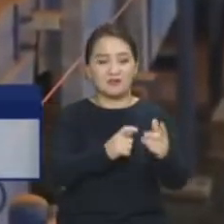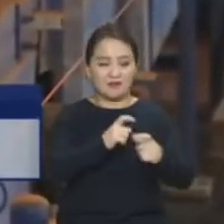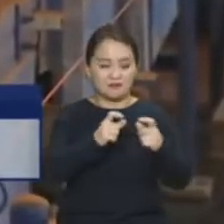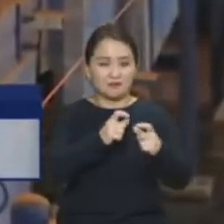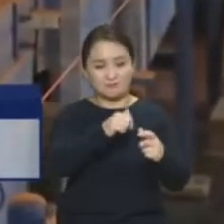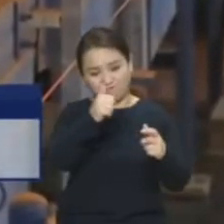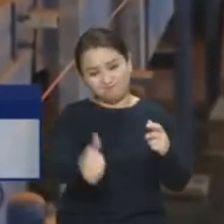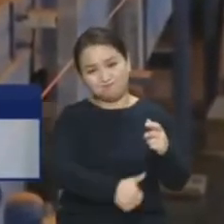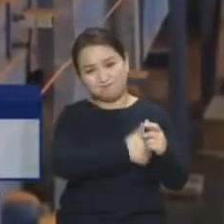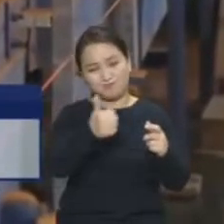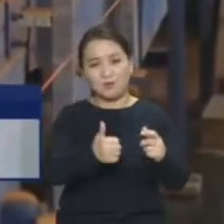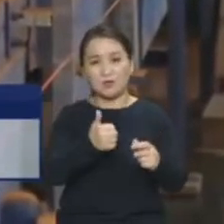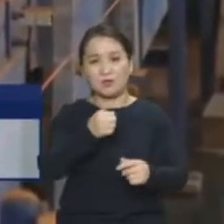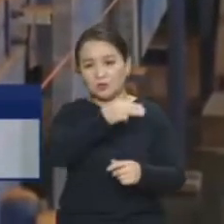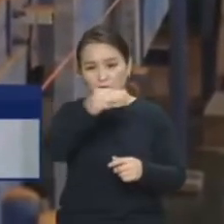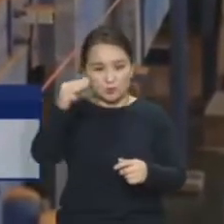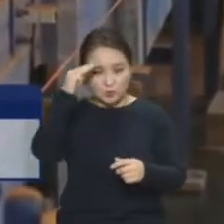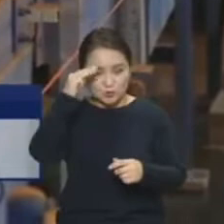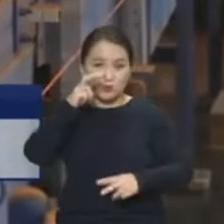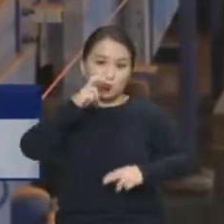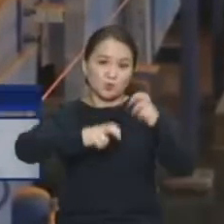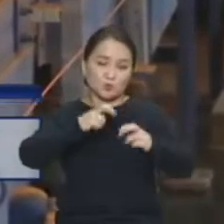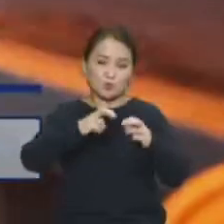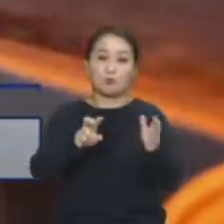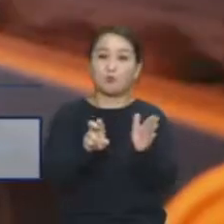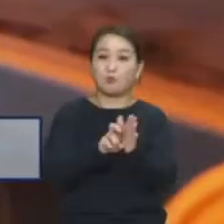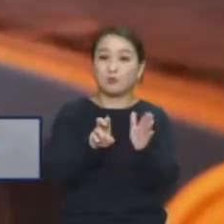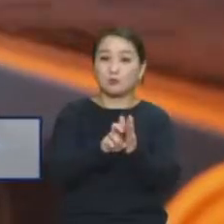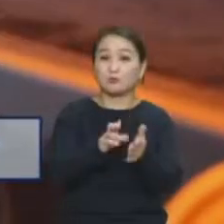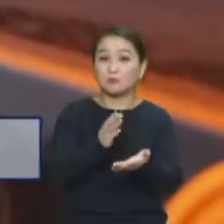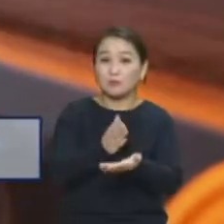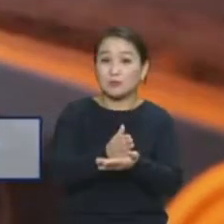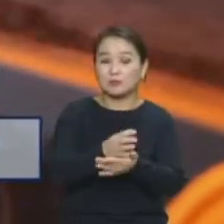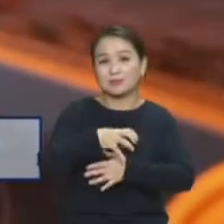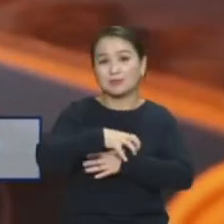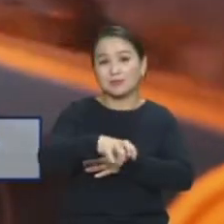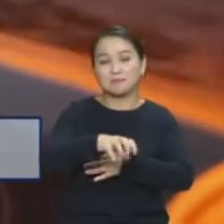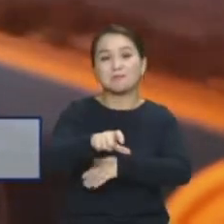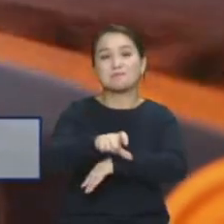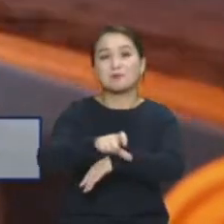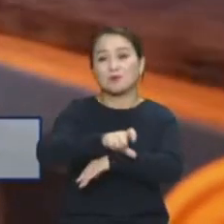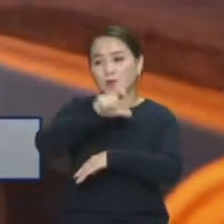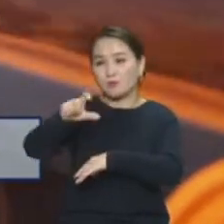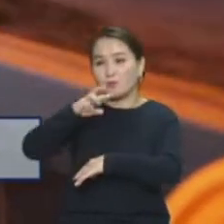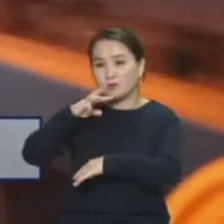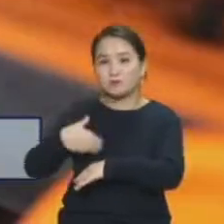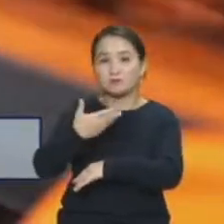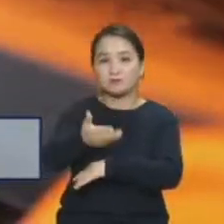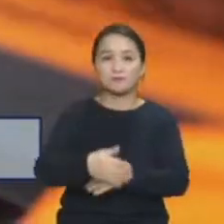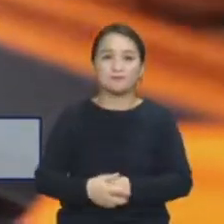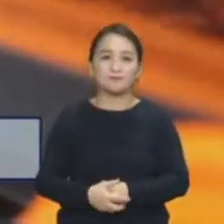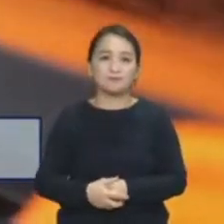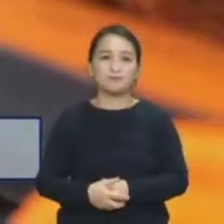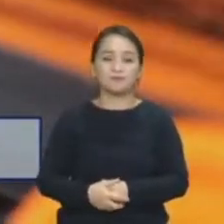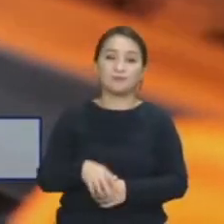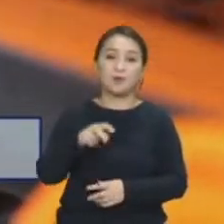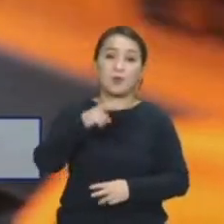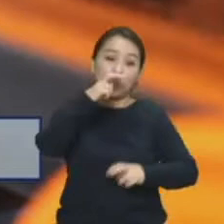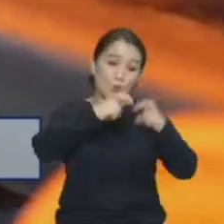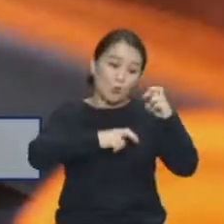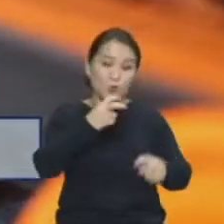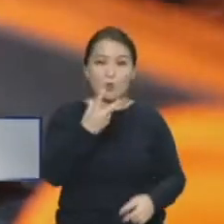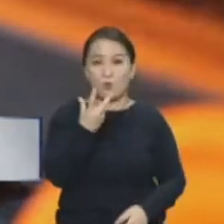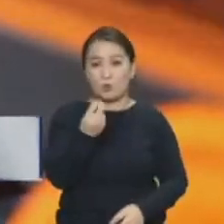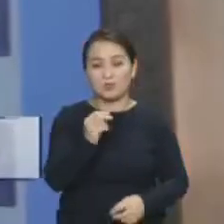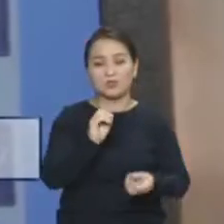нь боловсруулагдаж, туршилтын үйлдвэрүүдэд явуулах боломжтой болсныг салбарын мэрэгчлэнд онцсаар байгаа. Гэхдээ энэ бүх